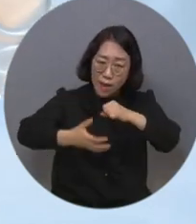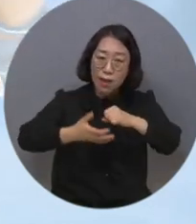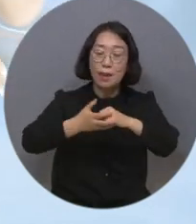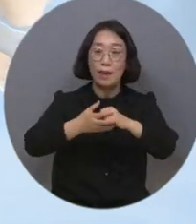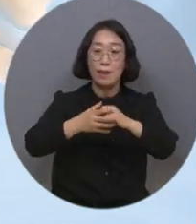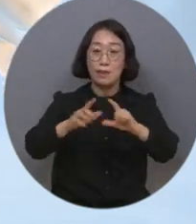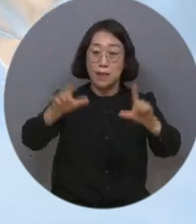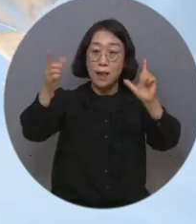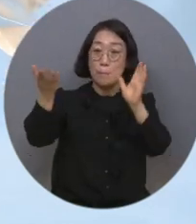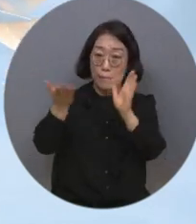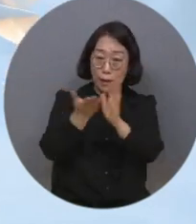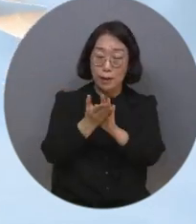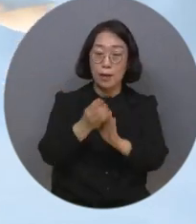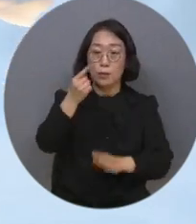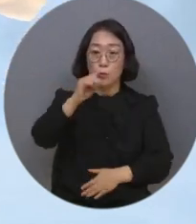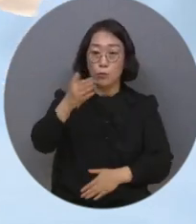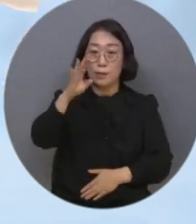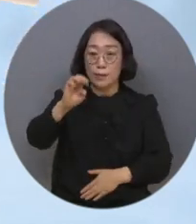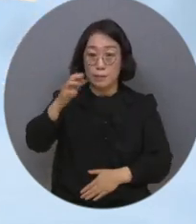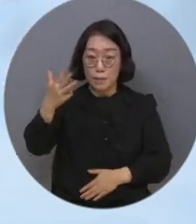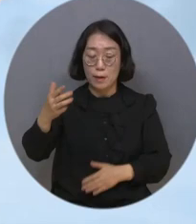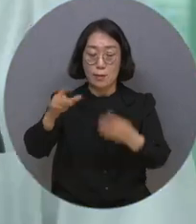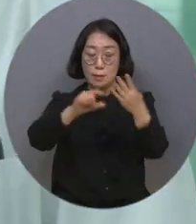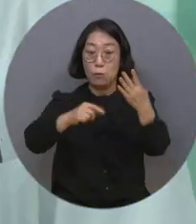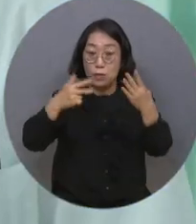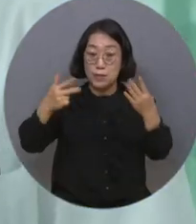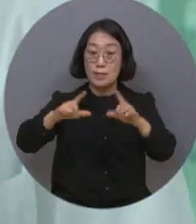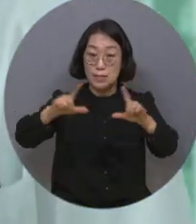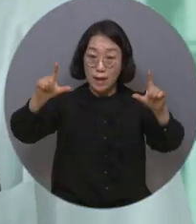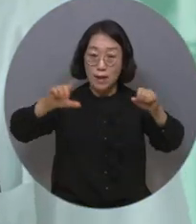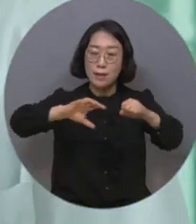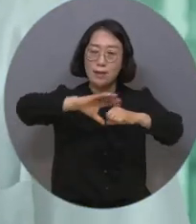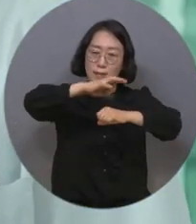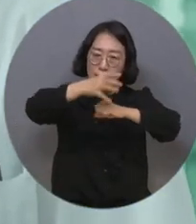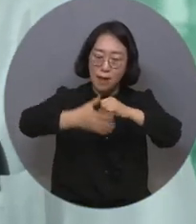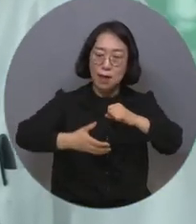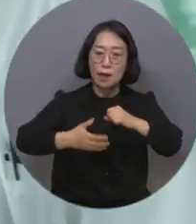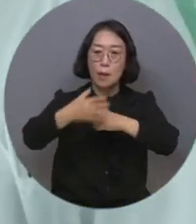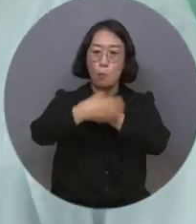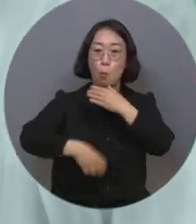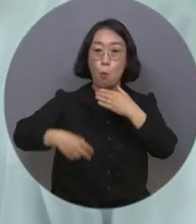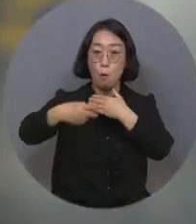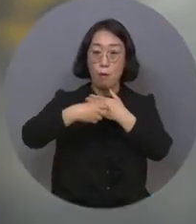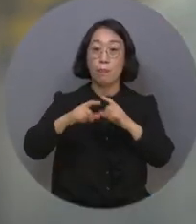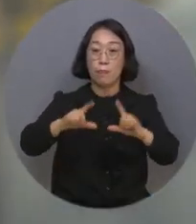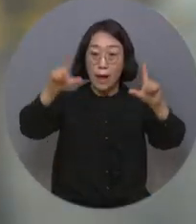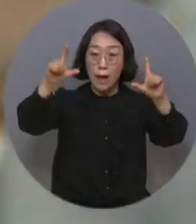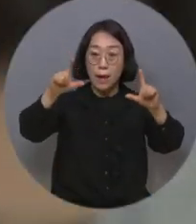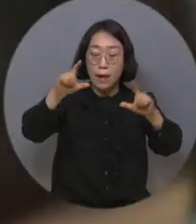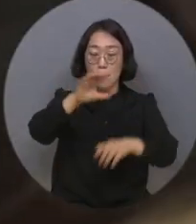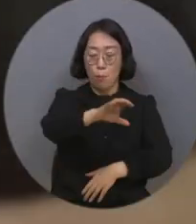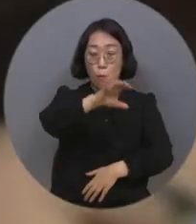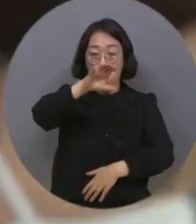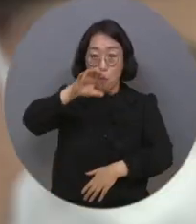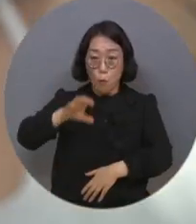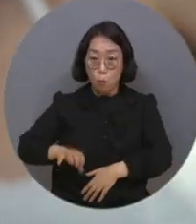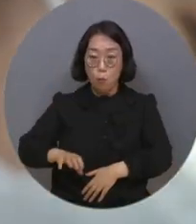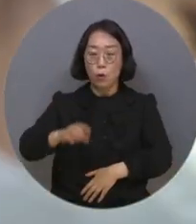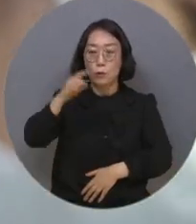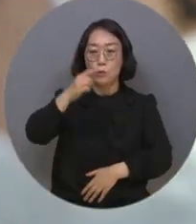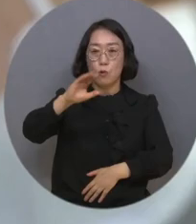기념일인 1948년 4월 7일을 세계보건의 날로 제정한 것을 계기로 한국에서는